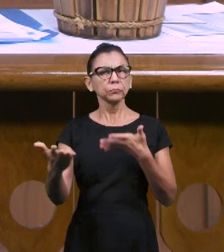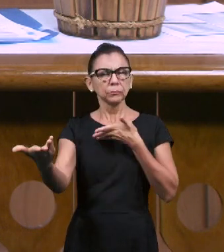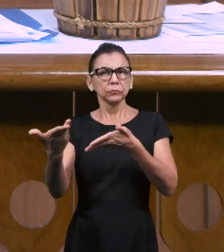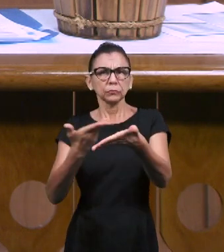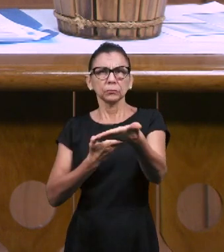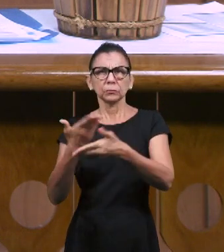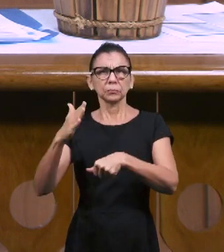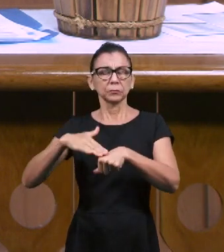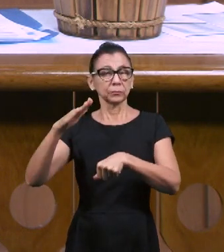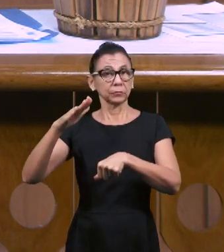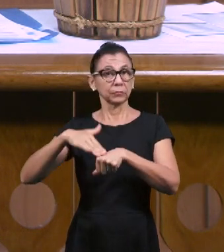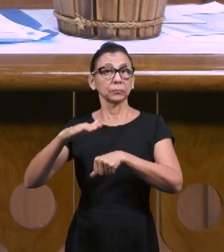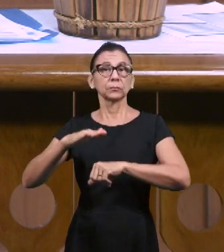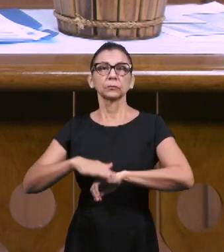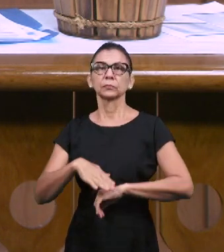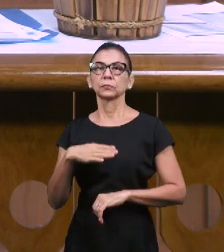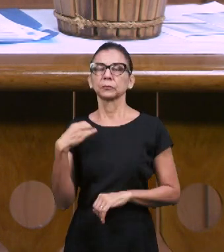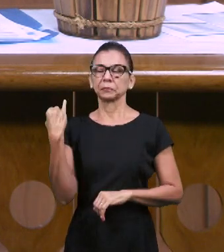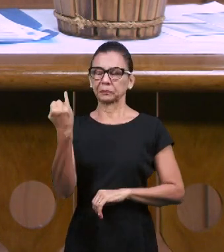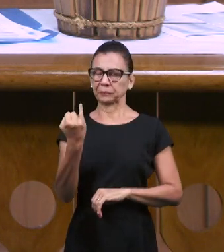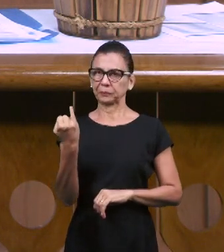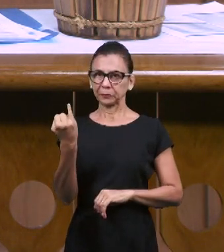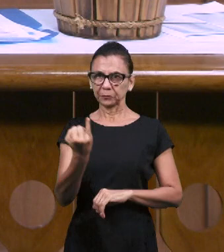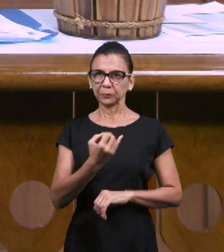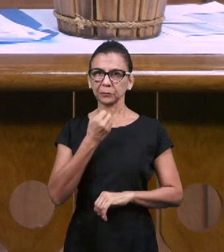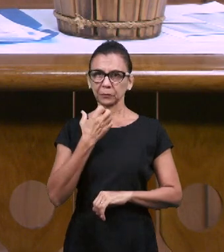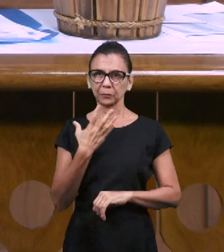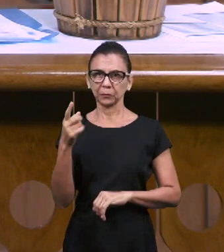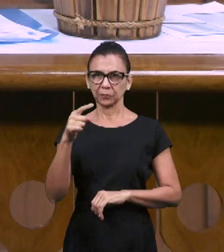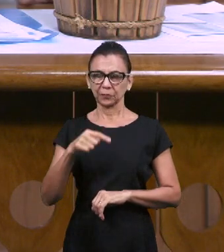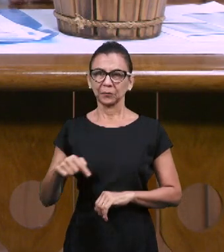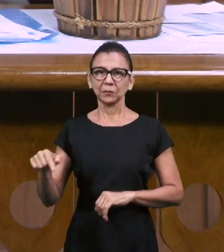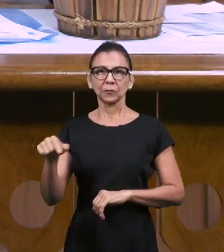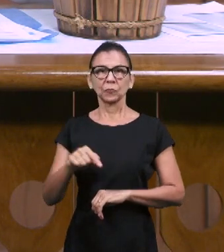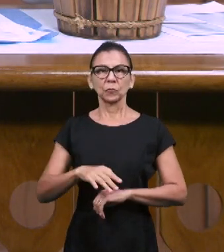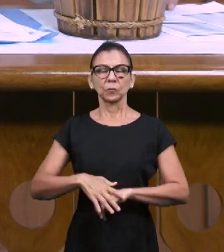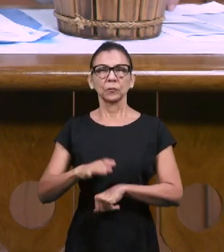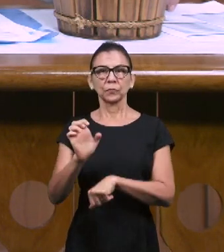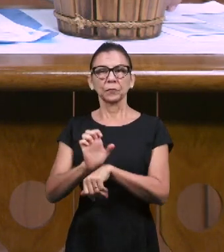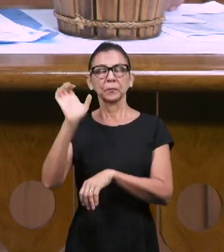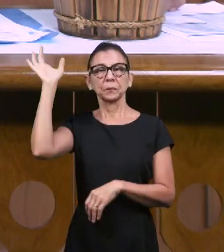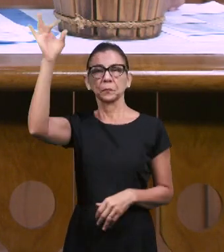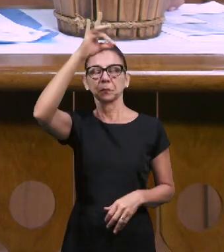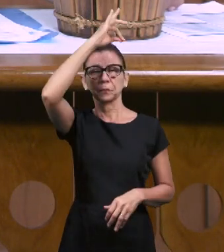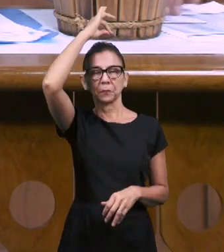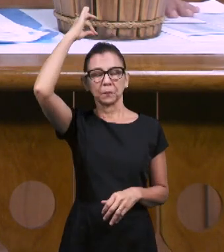participation. Donc cela est très bon pour nous tous. L'état du Espírito Santo,